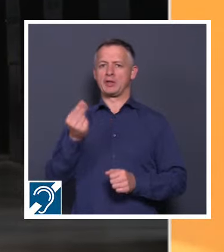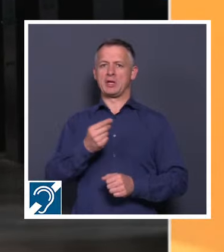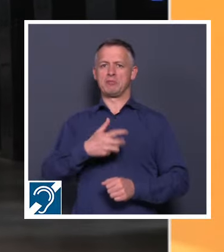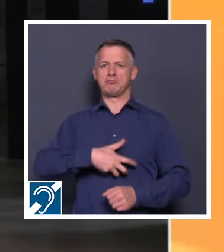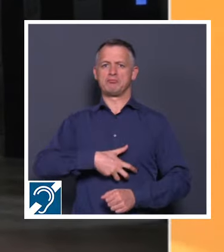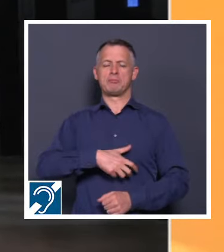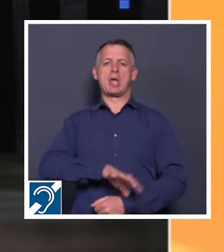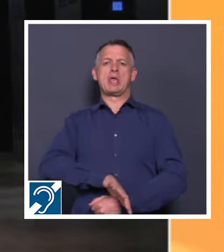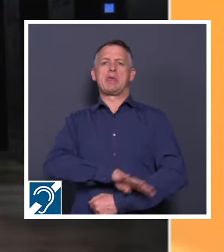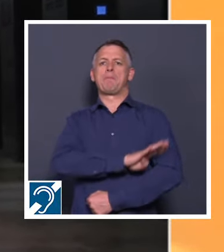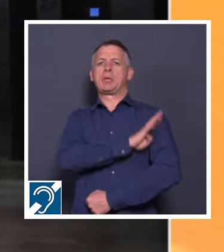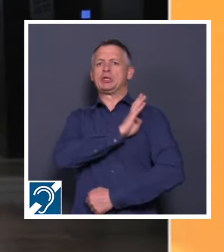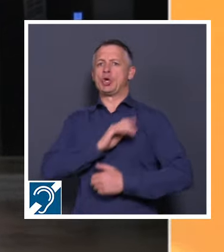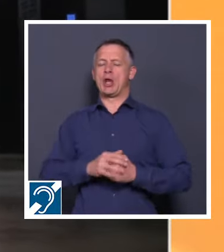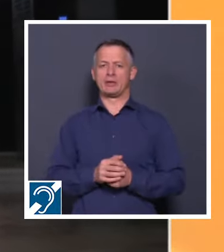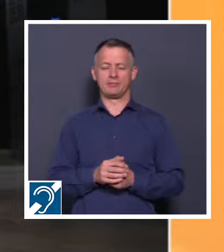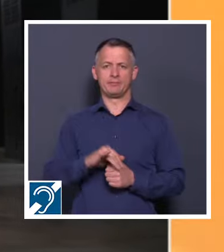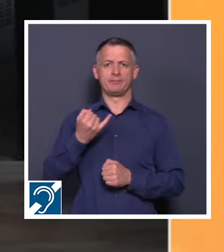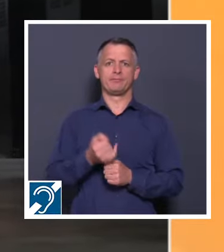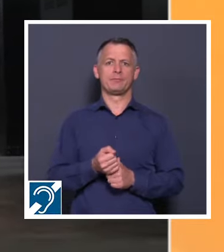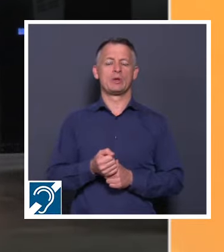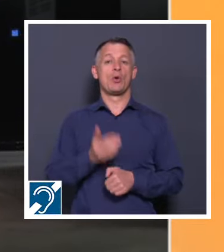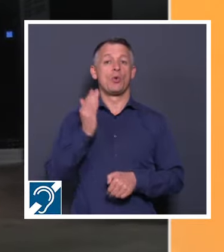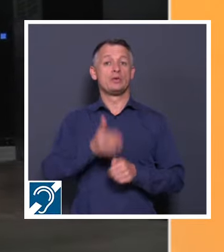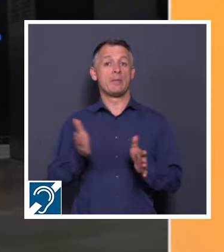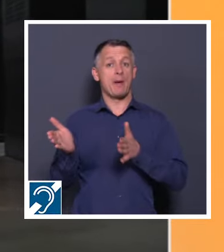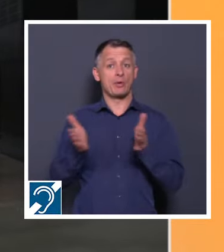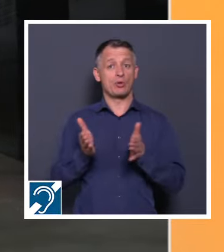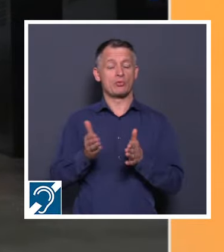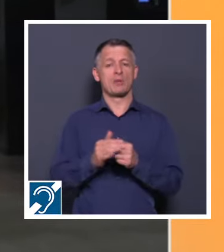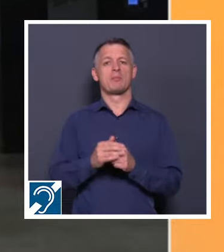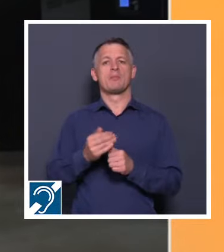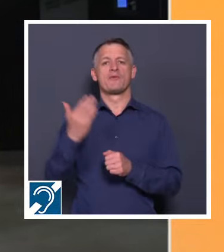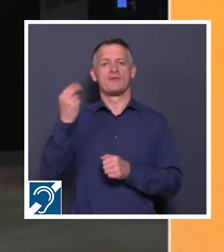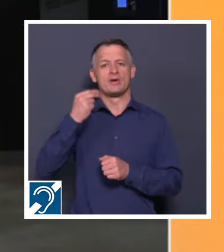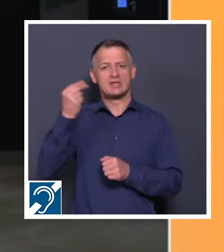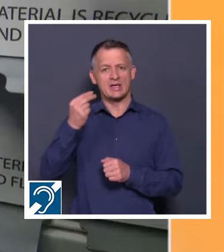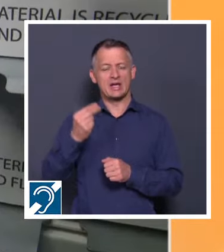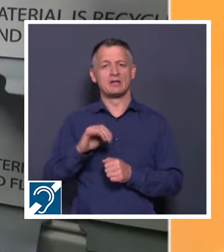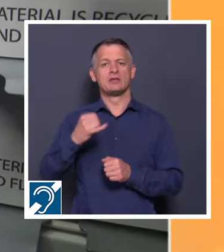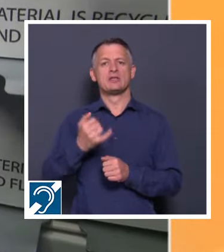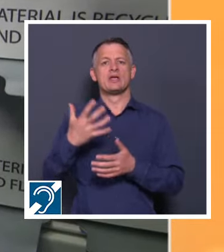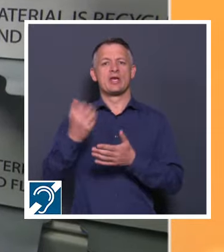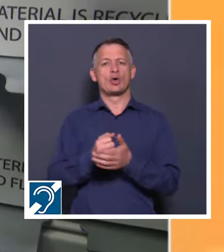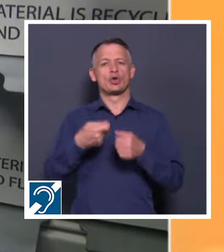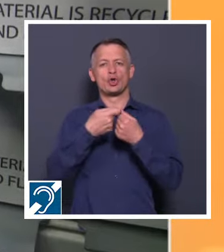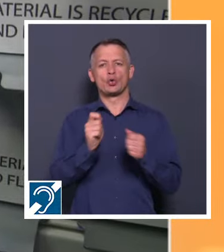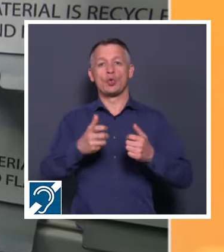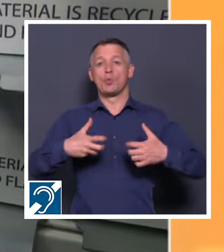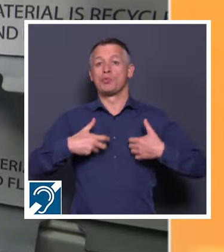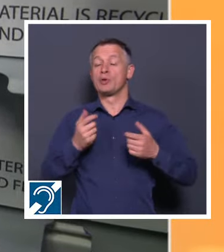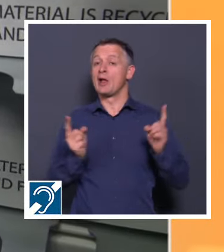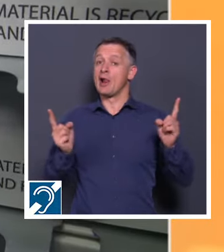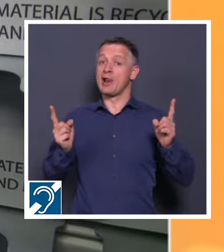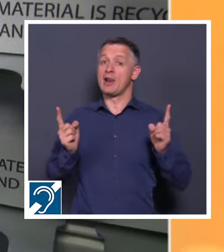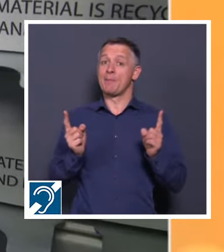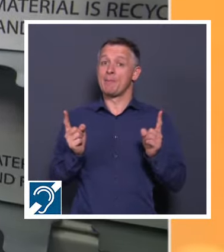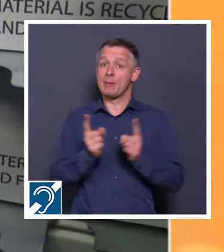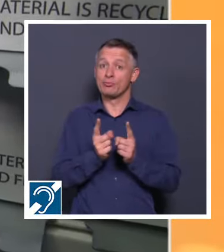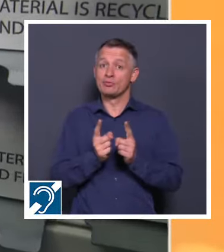Pentru că în mare parte am învățat, cel puțin în ultimii ani, să iau totul cu entuziasm limitat, pentru că trăim în vremuri în